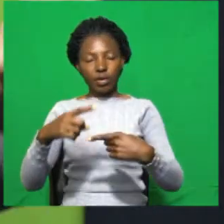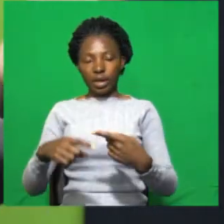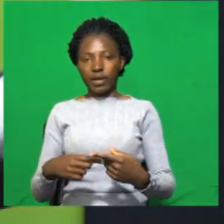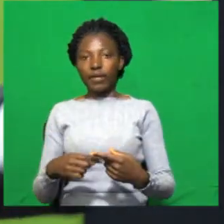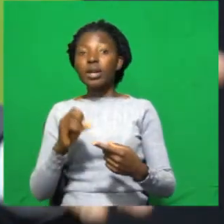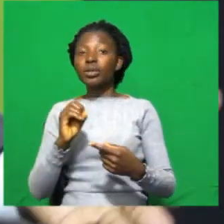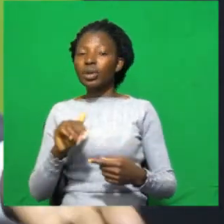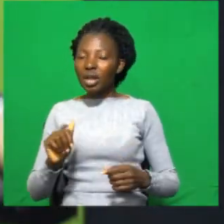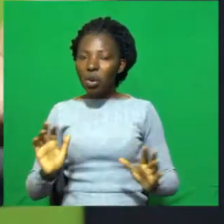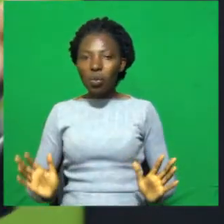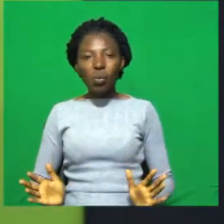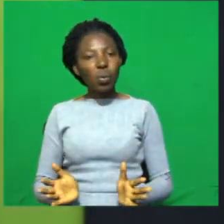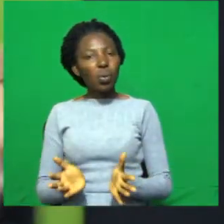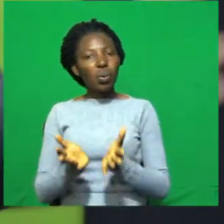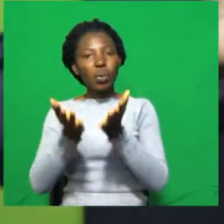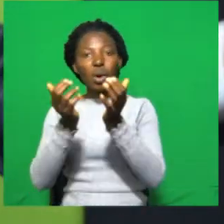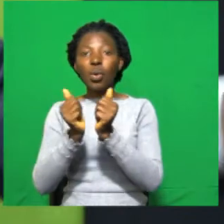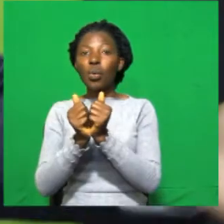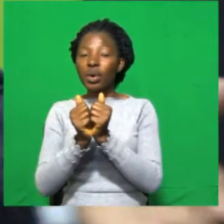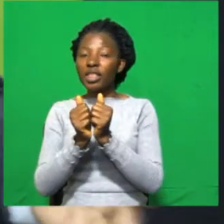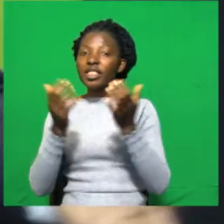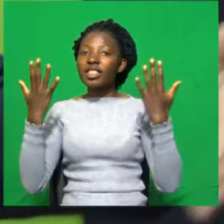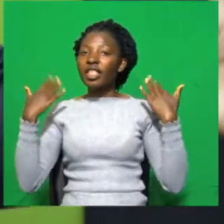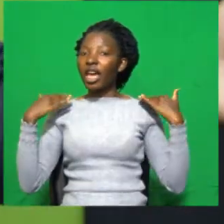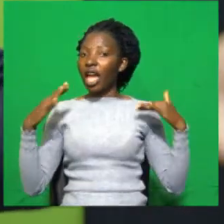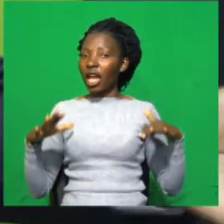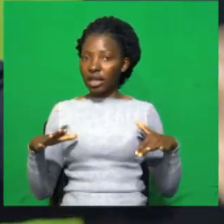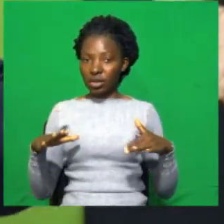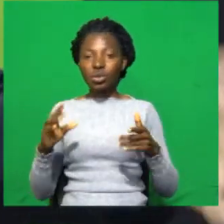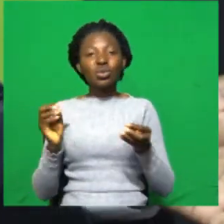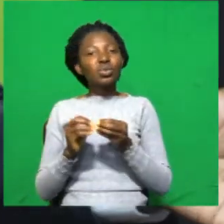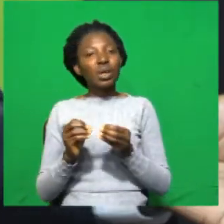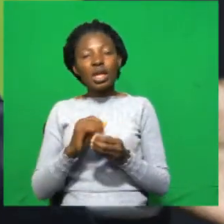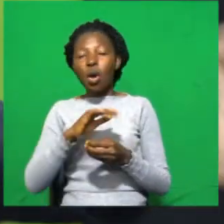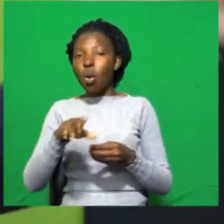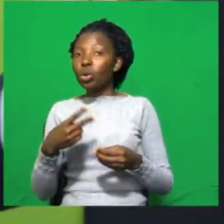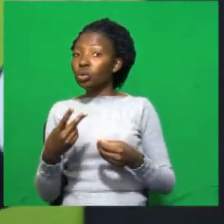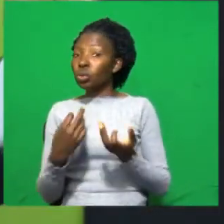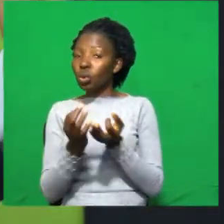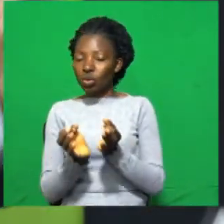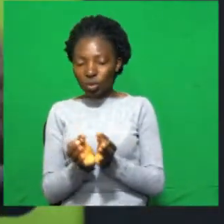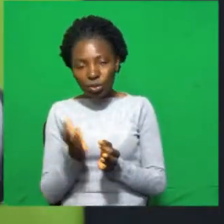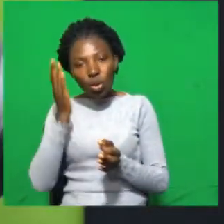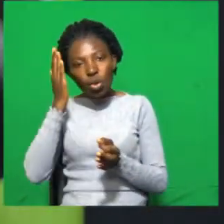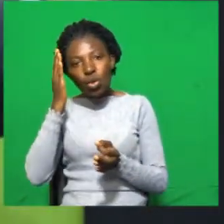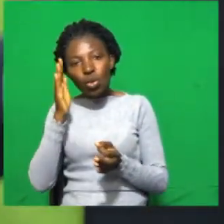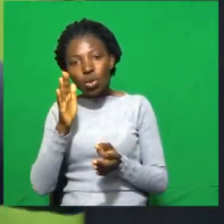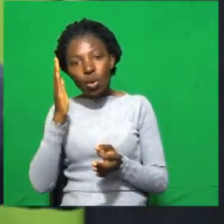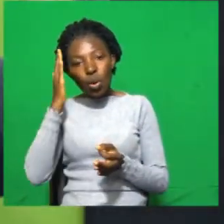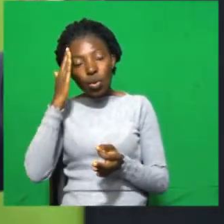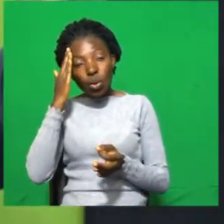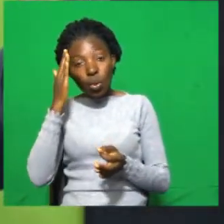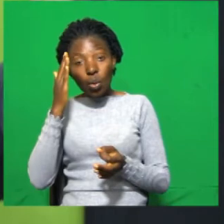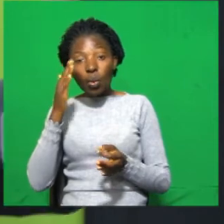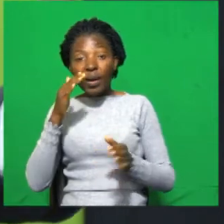hanzi tinobva tatorwa nemakore dzine dziri ngirozi dziya, tese maboka mairaya, hapana anotungamira